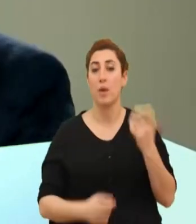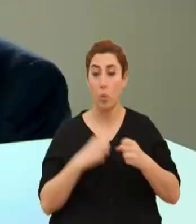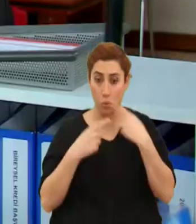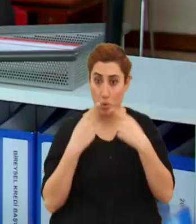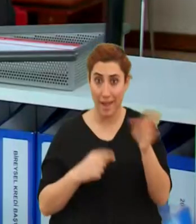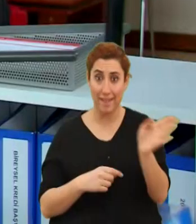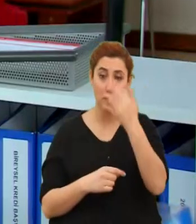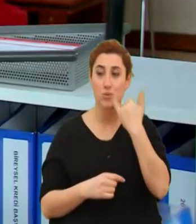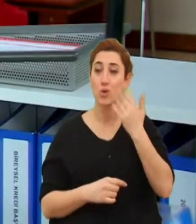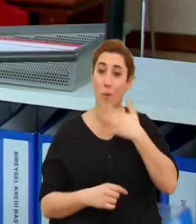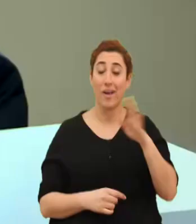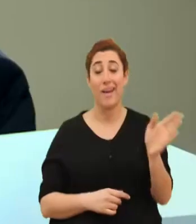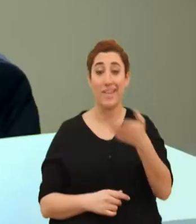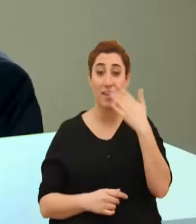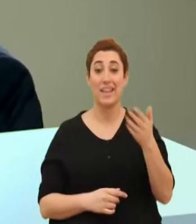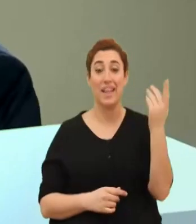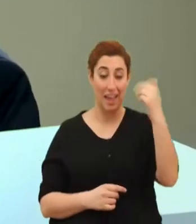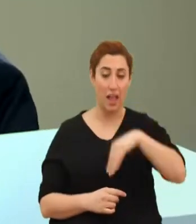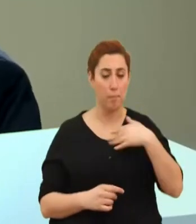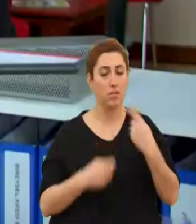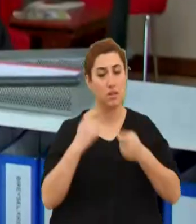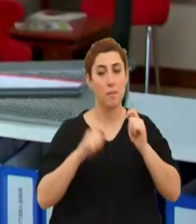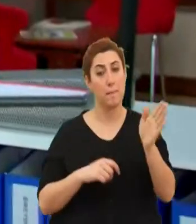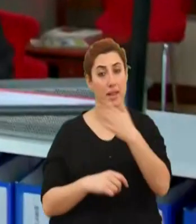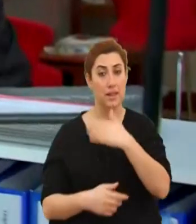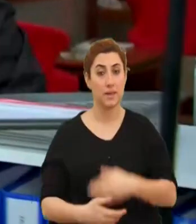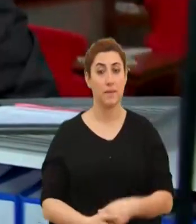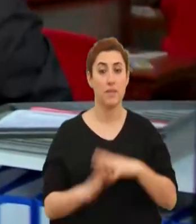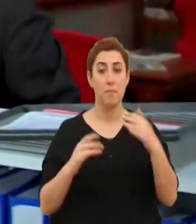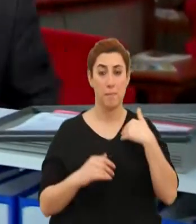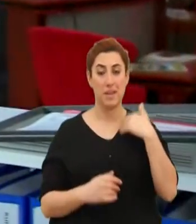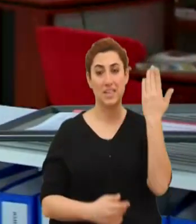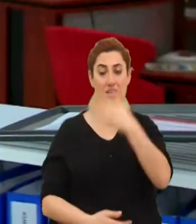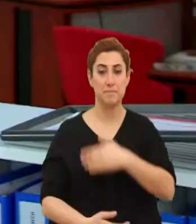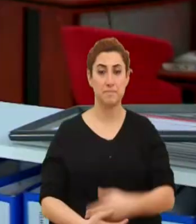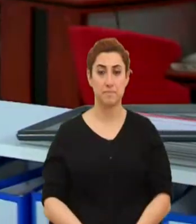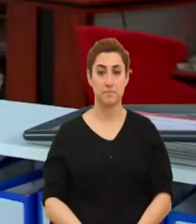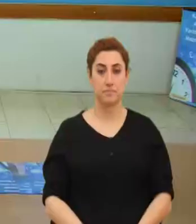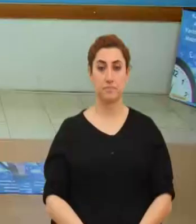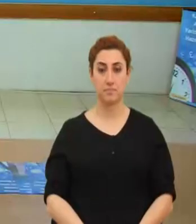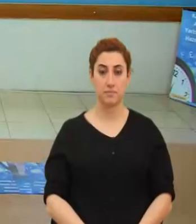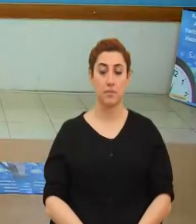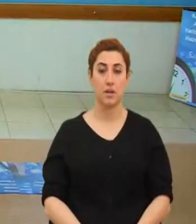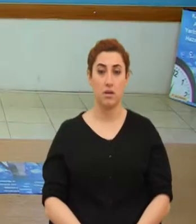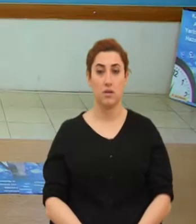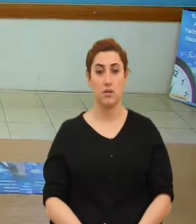konuşuyorsun hala? Git, hazır müşteri yokken gelenlerle ben ilgilenirim. Hadi yürü. Tamam, ben bir gideyim abicim.